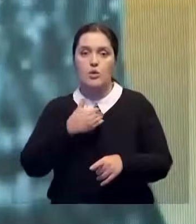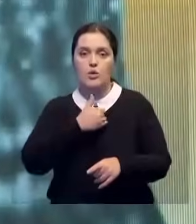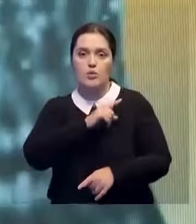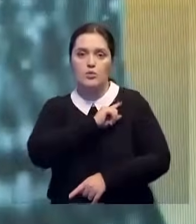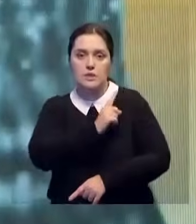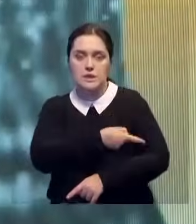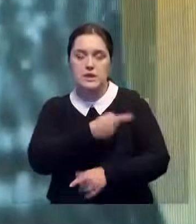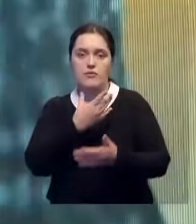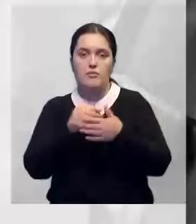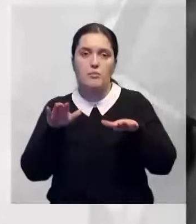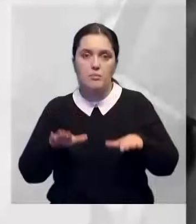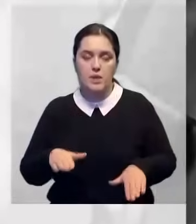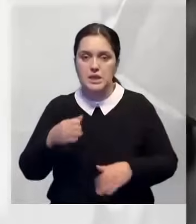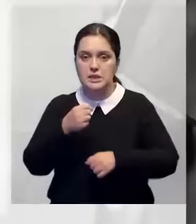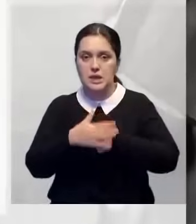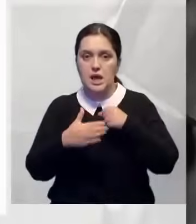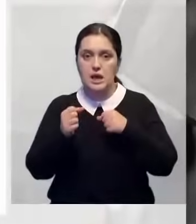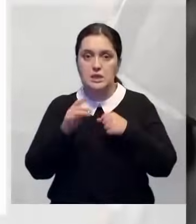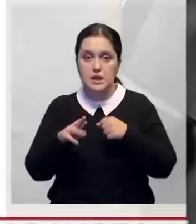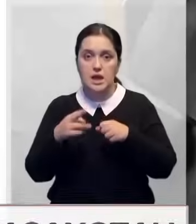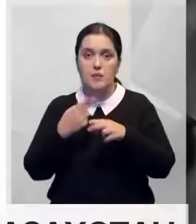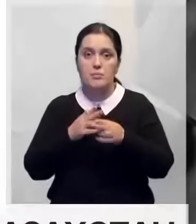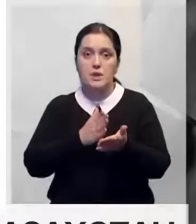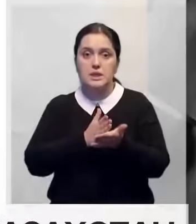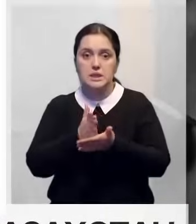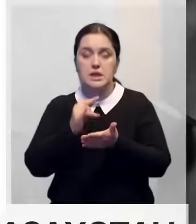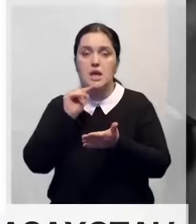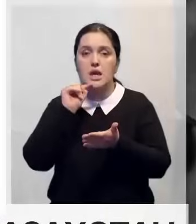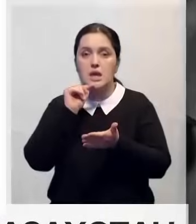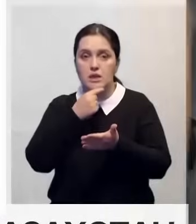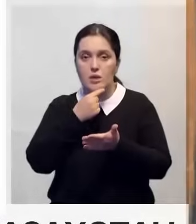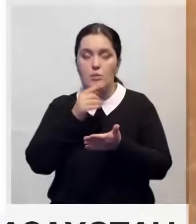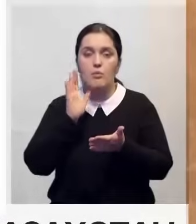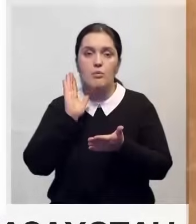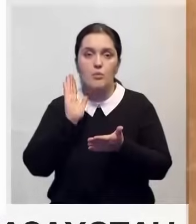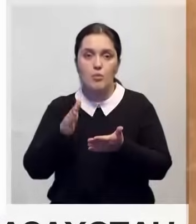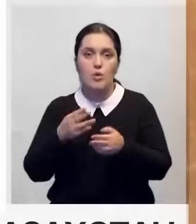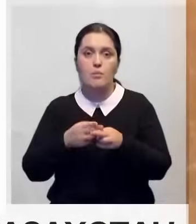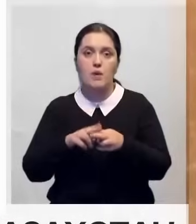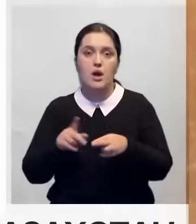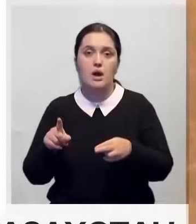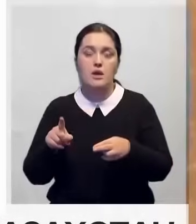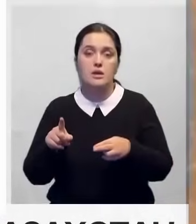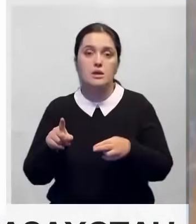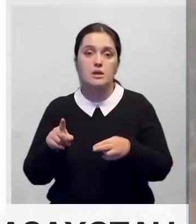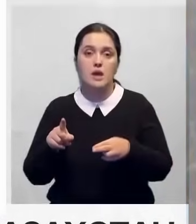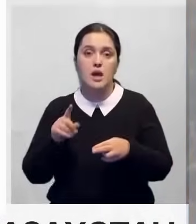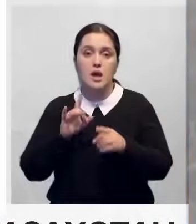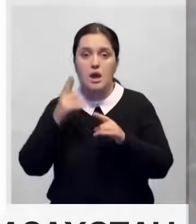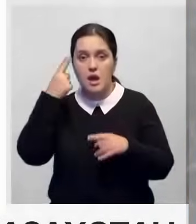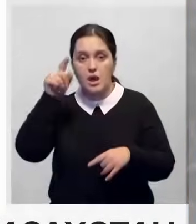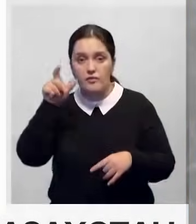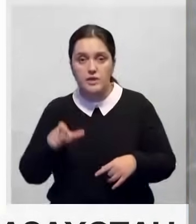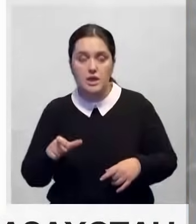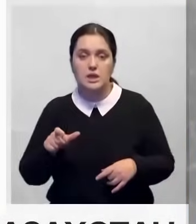– усилить свои позиции в Центральной Азии, оставить, так сказать, политический и экономический след в регионе, в котором, как указывает